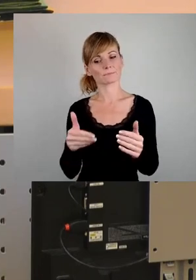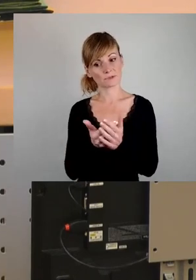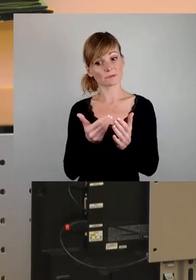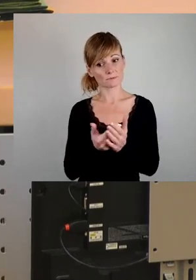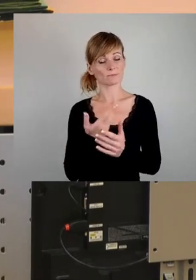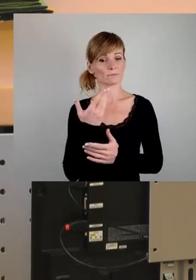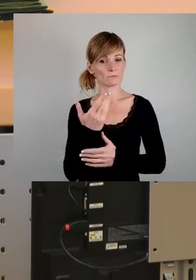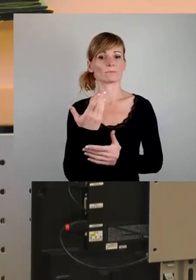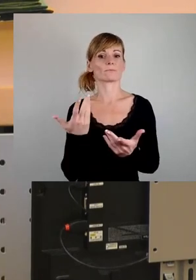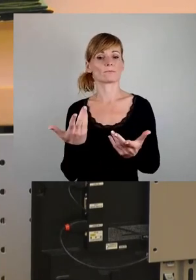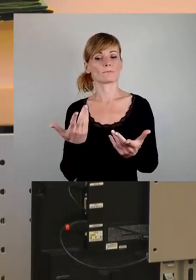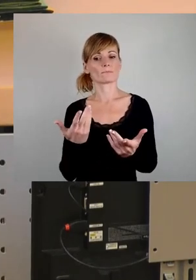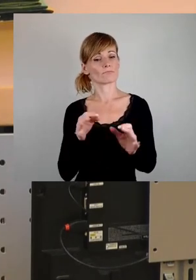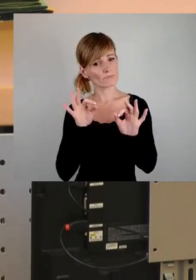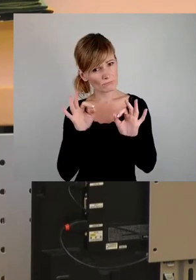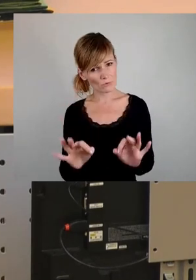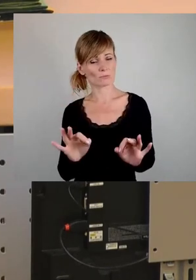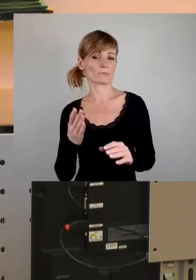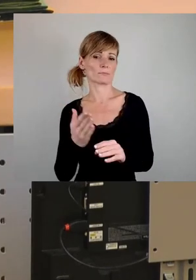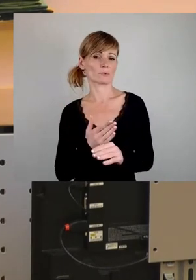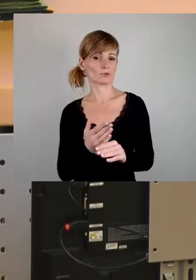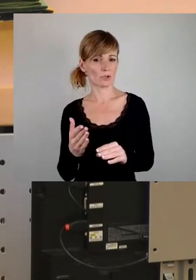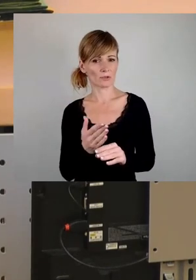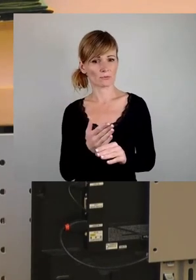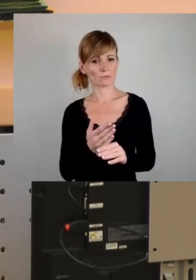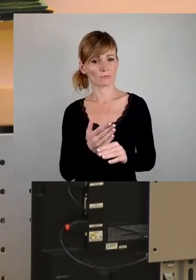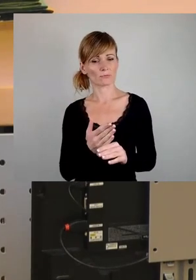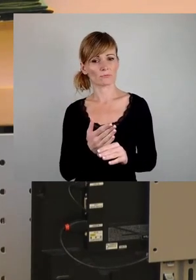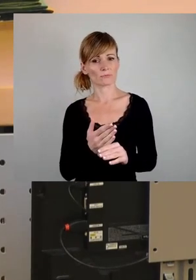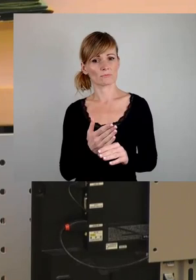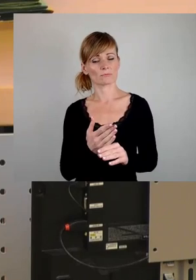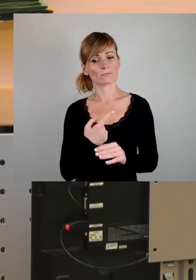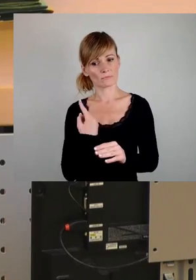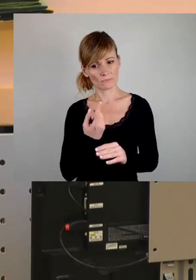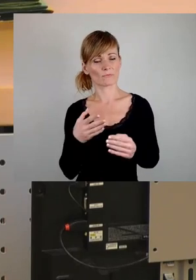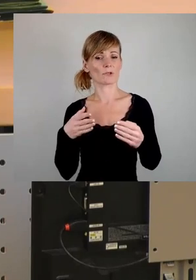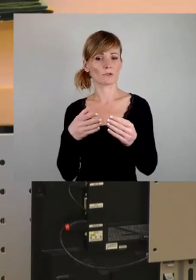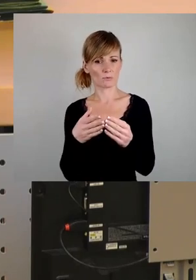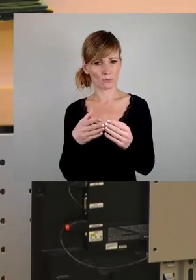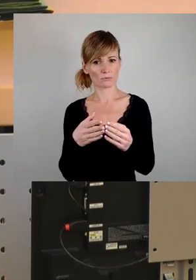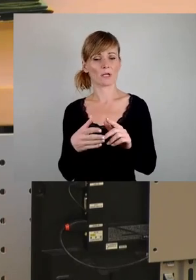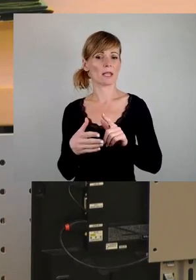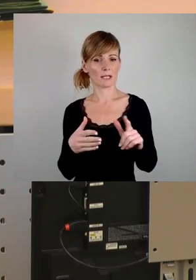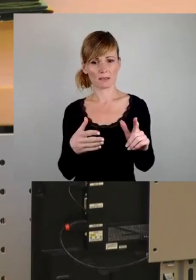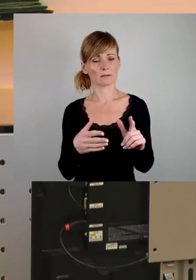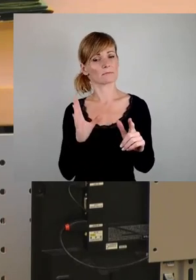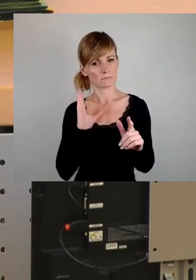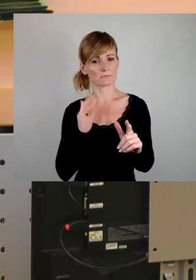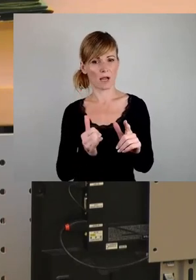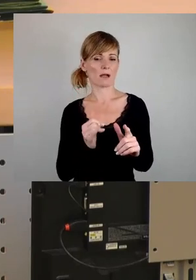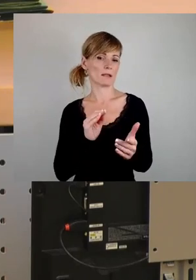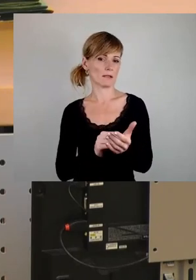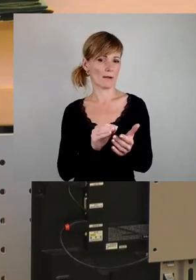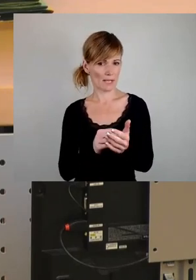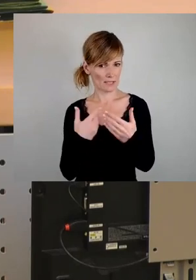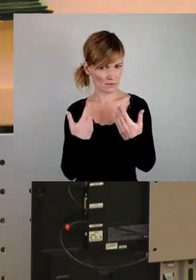zu begrüßende Weichenstellung, die die Fraktion Die Linke auch mitträgt. Aber wir wissen auch alle, dass bis